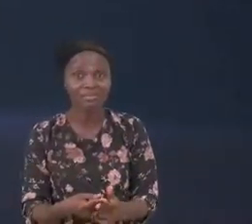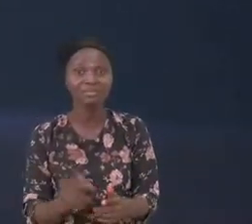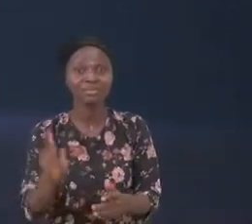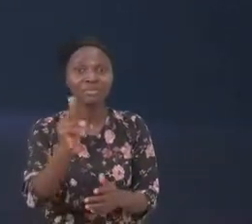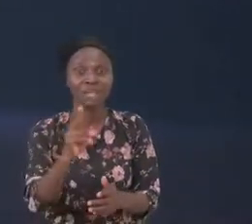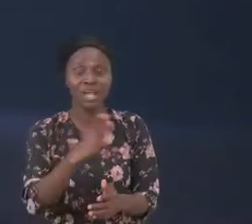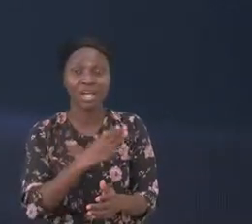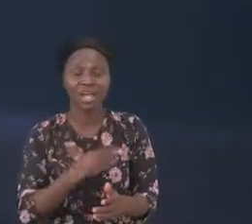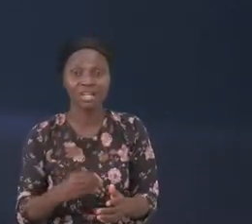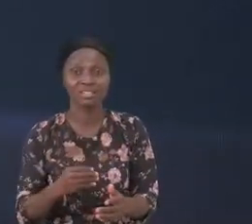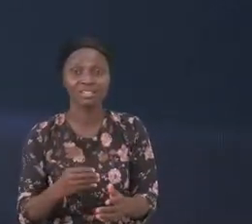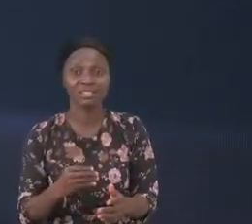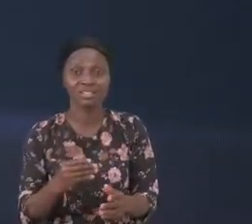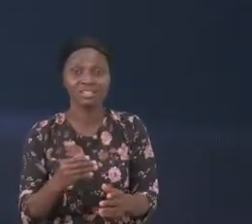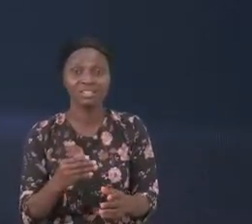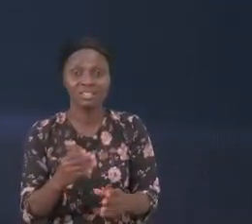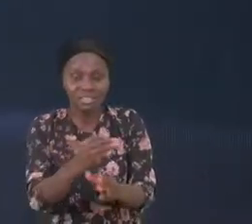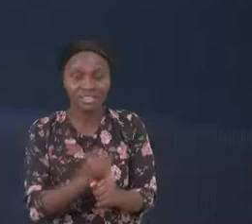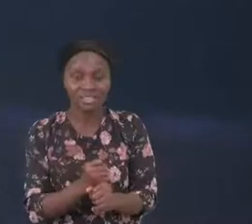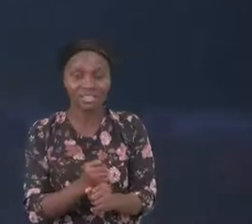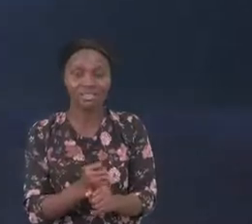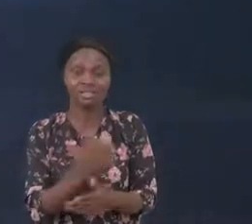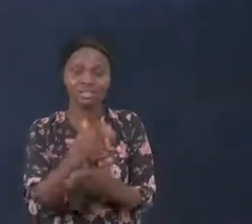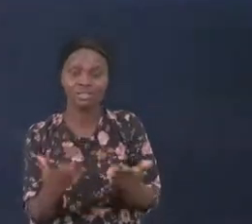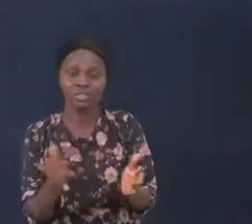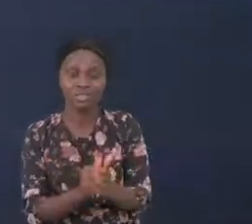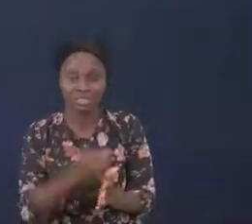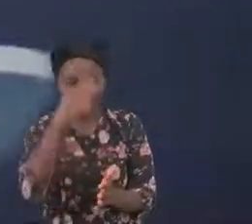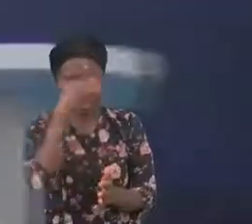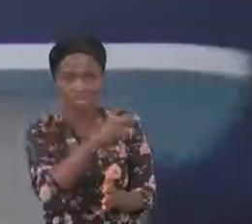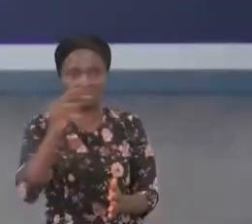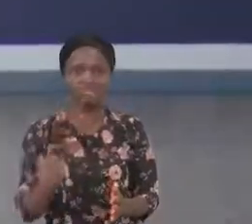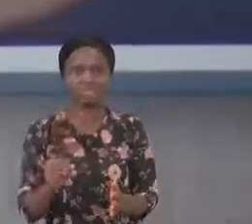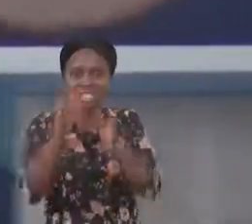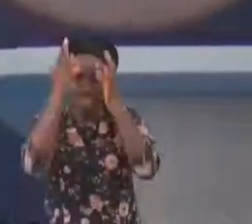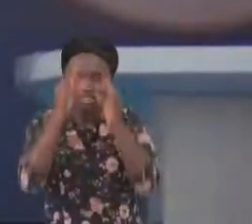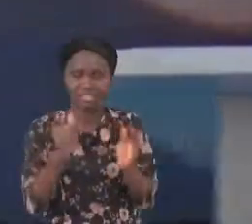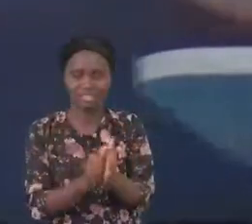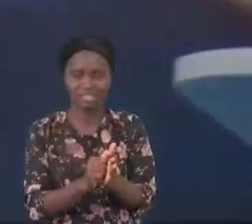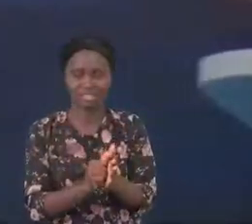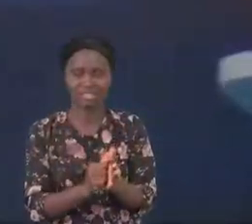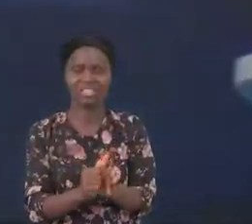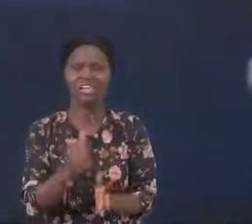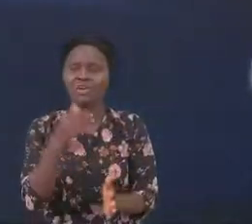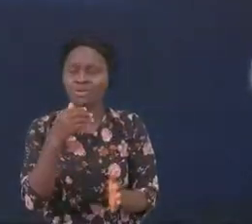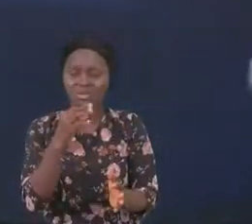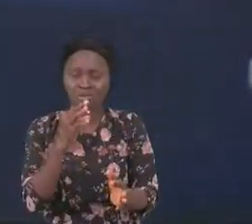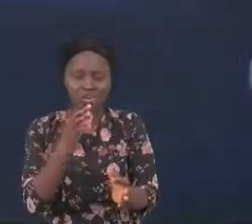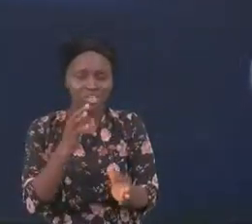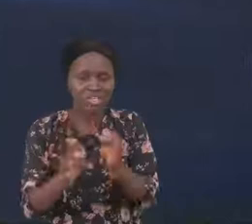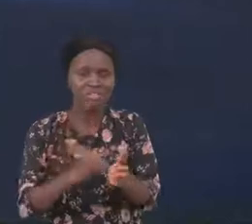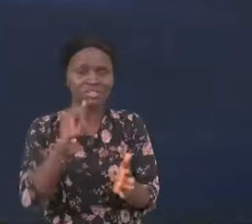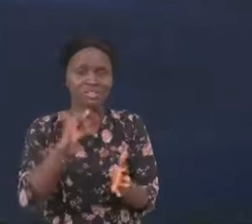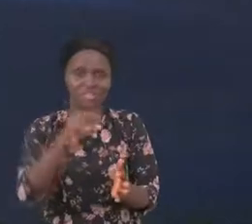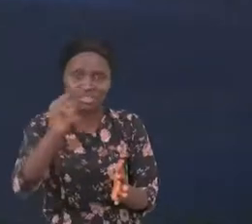Si c'était même pour avoir une vieille machine, il l'a eu. Si c'est même pour faire quelque chose de très minimal et de petit, pour